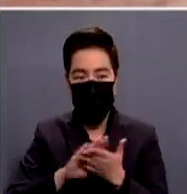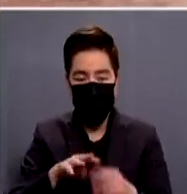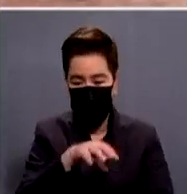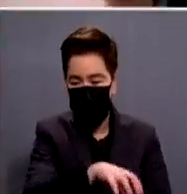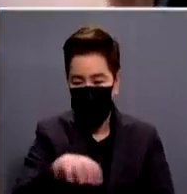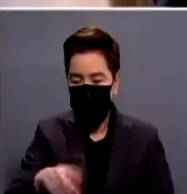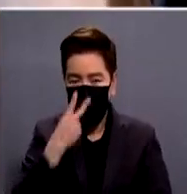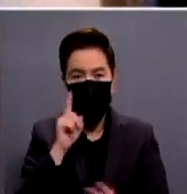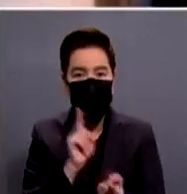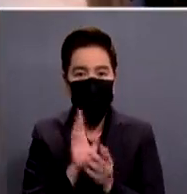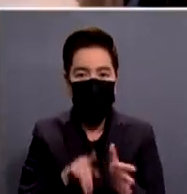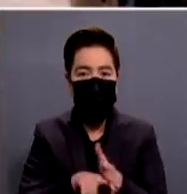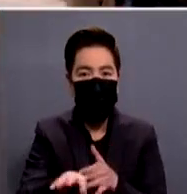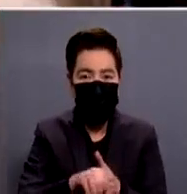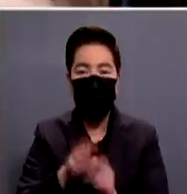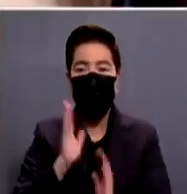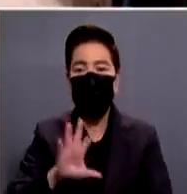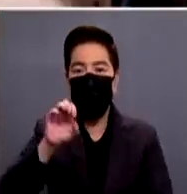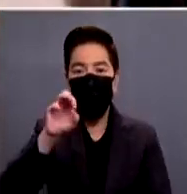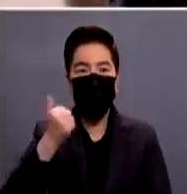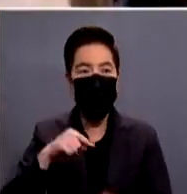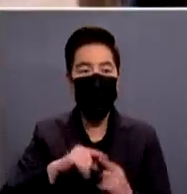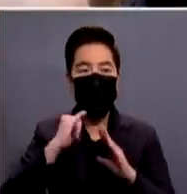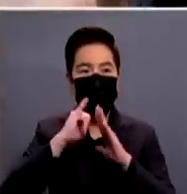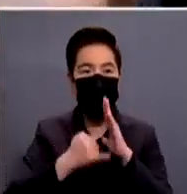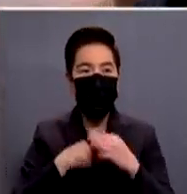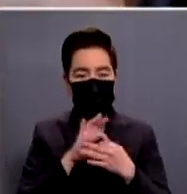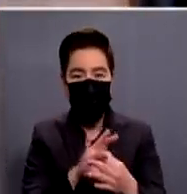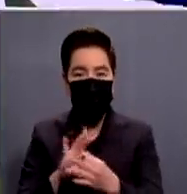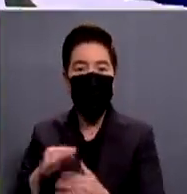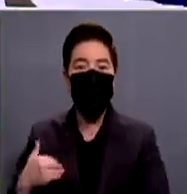บผู้ติดเชื้อกว่า50คนนะคะตอนนี้สถานการณ์ในพื้นที่ต่างจังหวัดก็น่าห่วงพอสมควรนะคะ